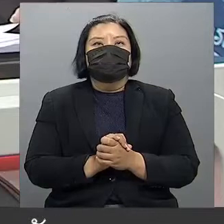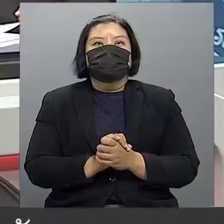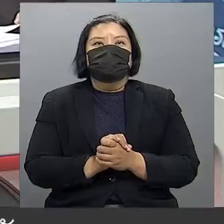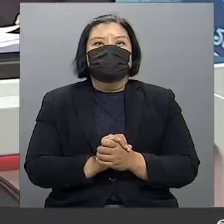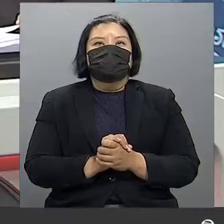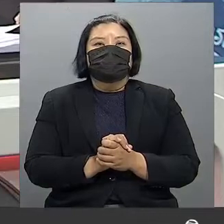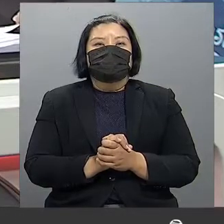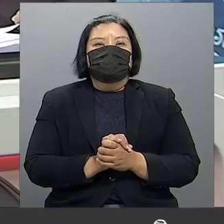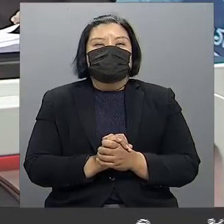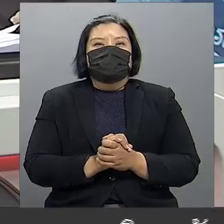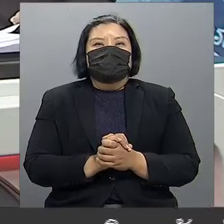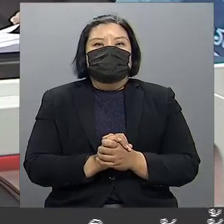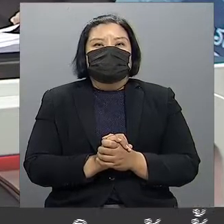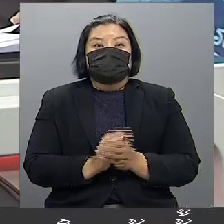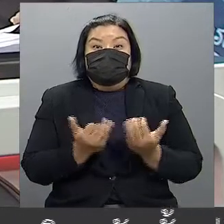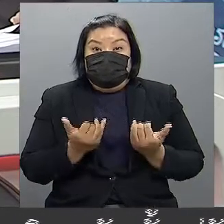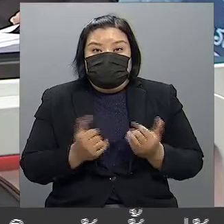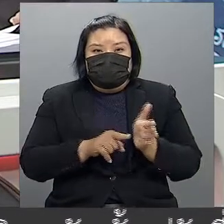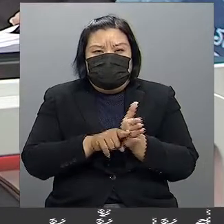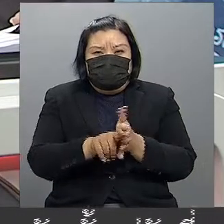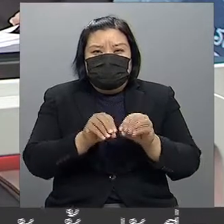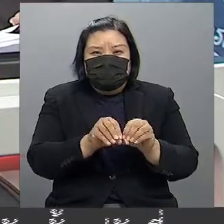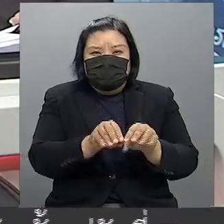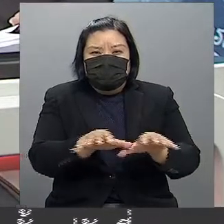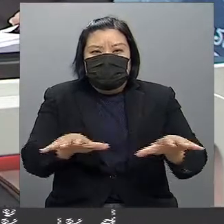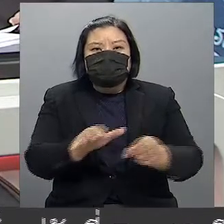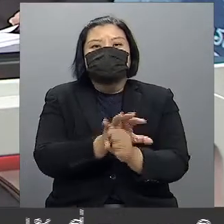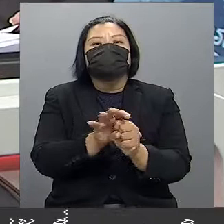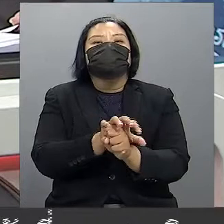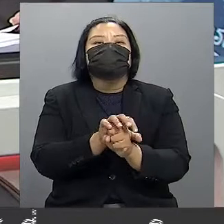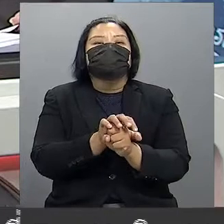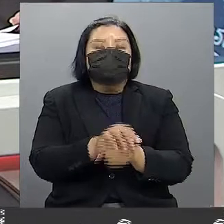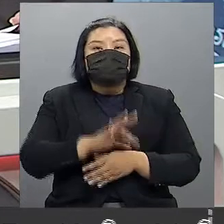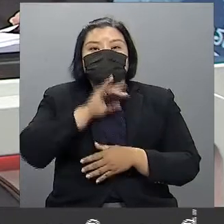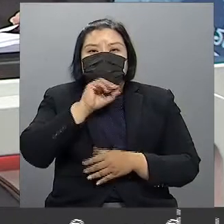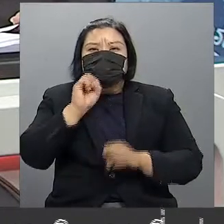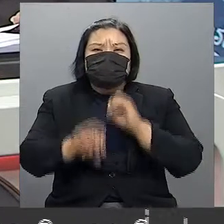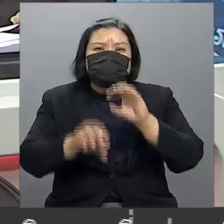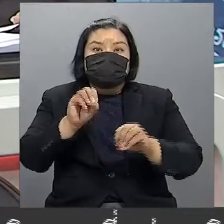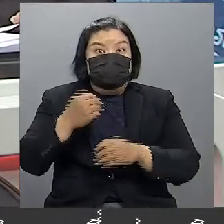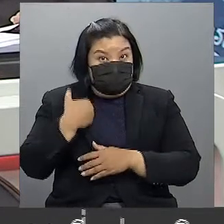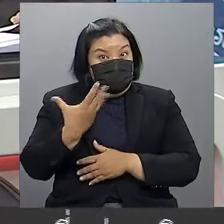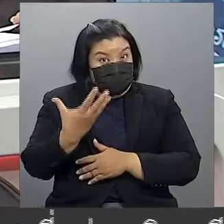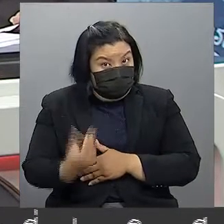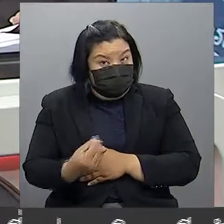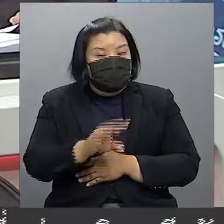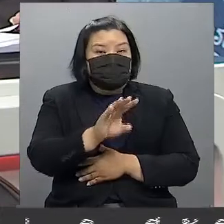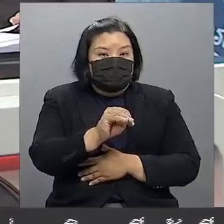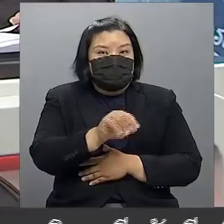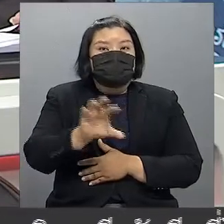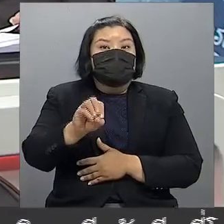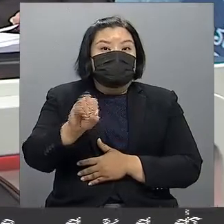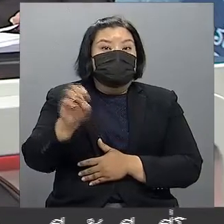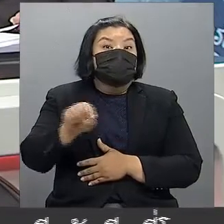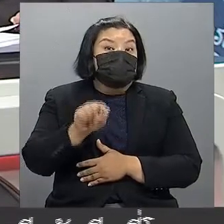คุณผู้ชมคะการระบาดของโควิด -19 เนี่ยอาจจะทำให้ปริมาณขยะทั่วไปลดลงกว่า40ถึง150นะคะแต่ปรากฏว่าขยะ